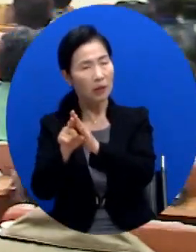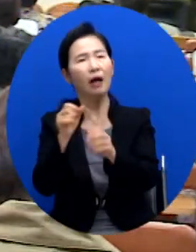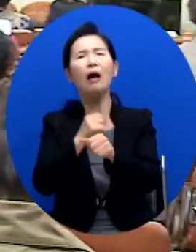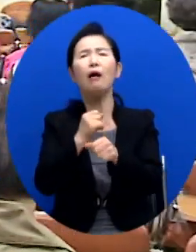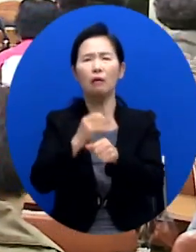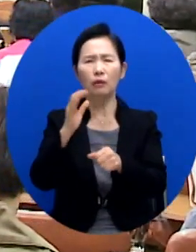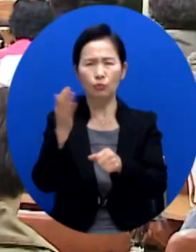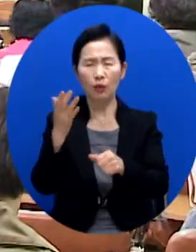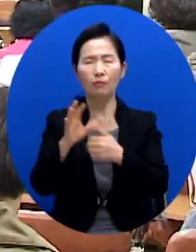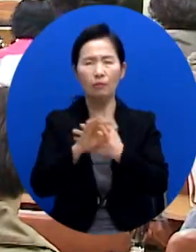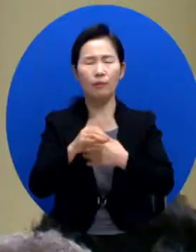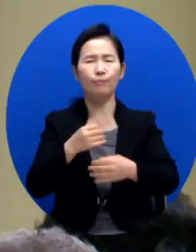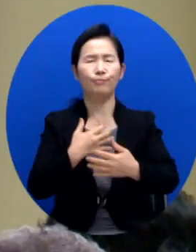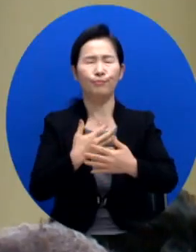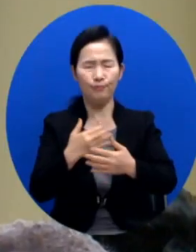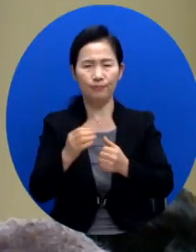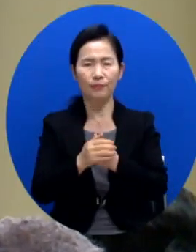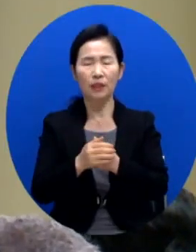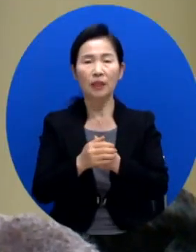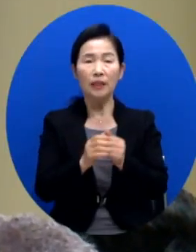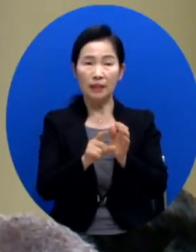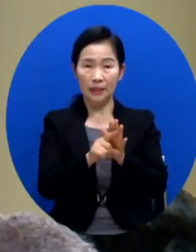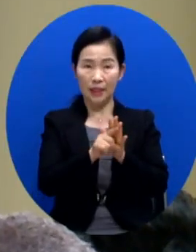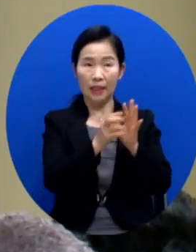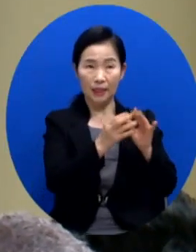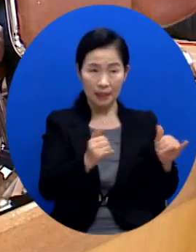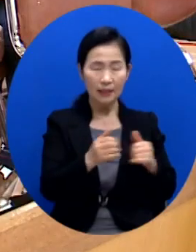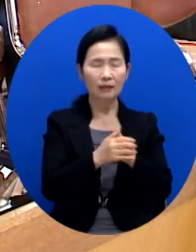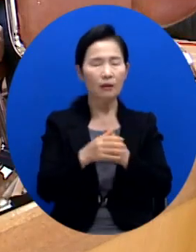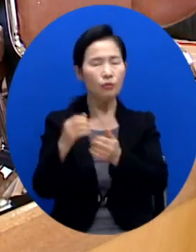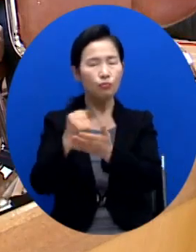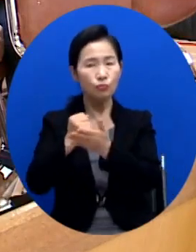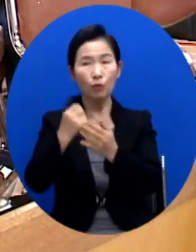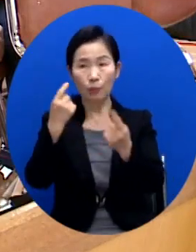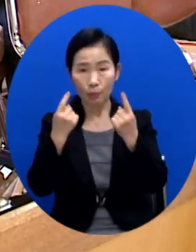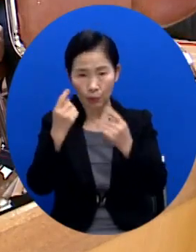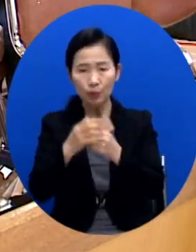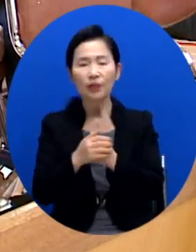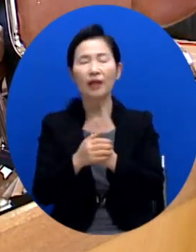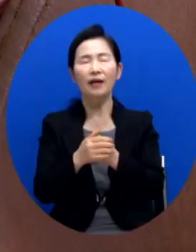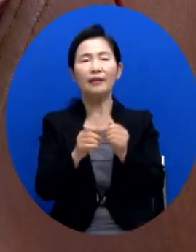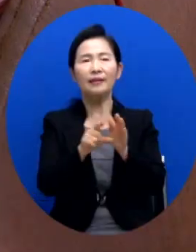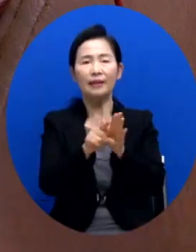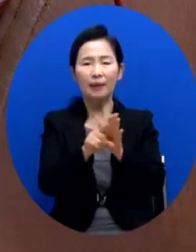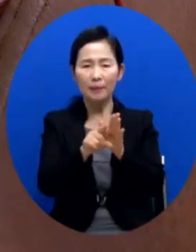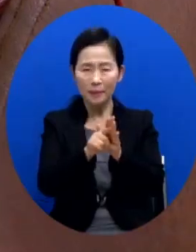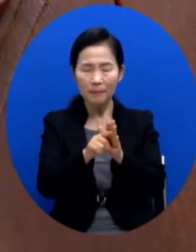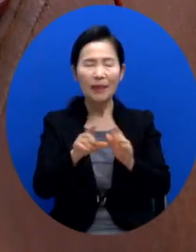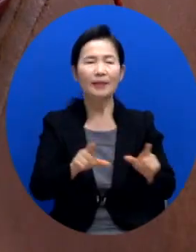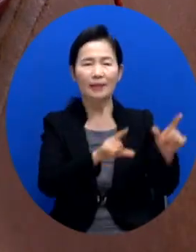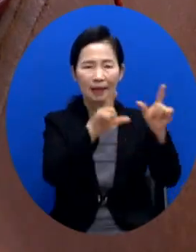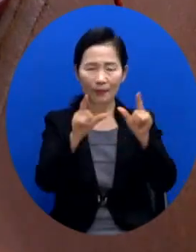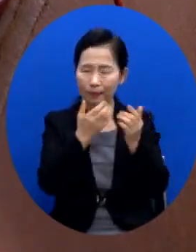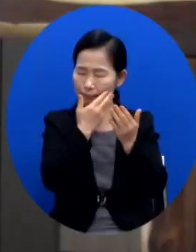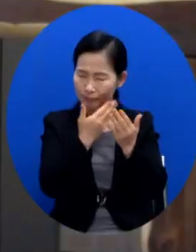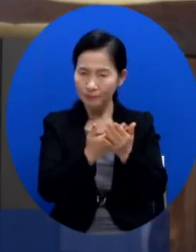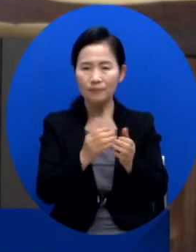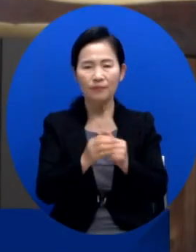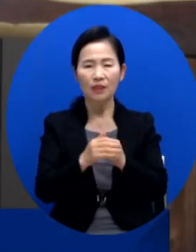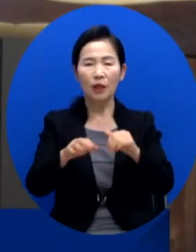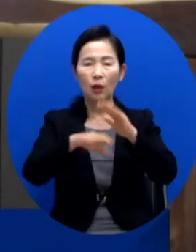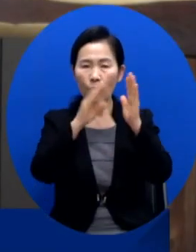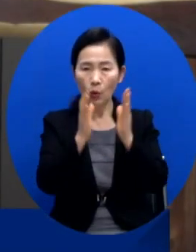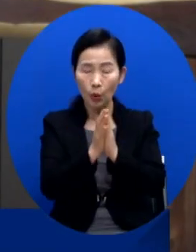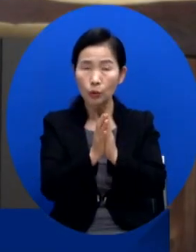신앙인이라면 주변의 말이나 운세보다 성경을 삶의 기준으로 삼는 연습을 해야 한다고 강조했습니다. 온